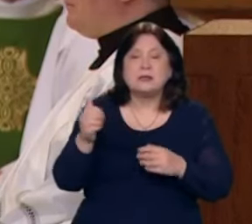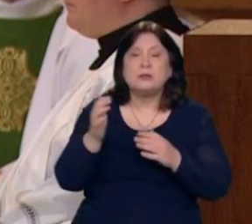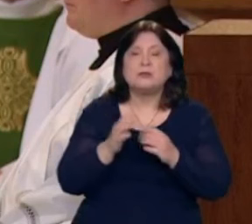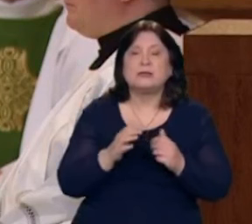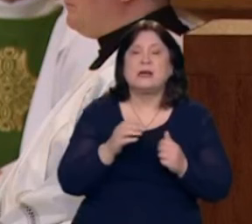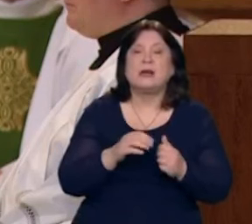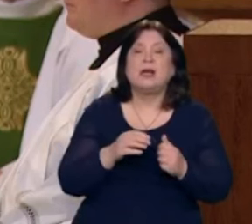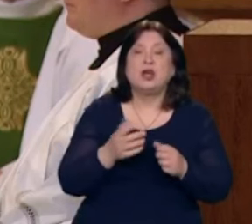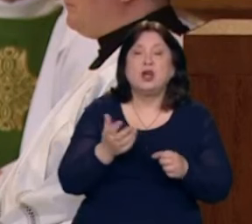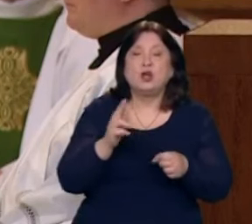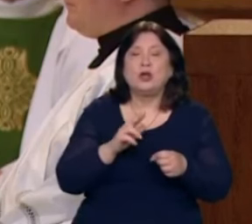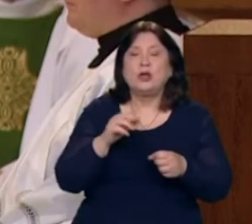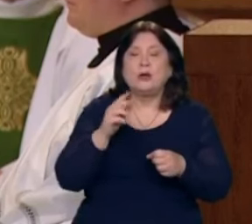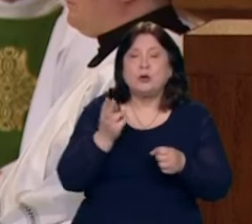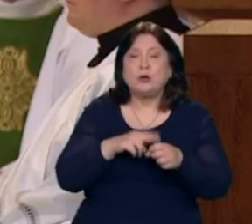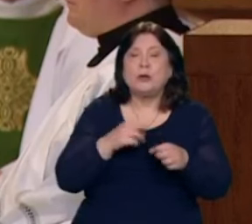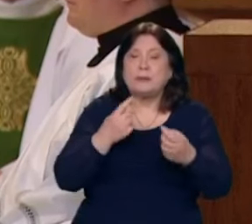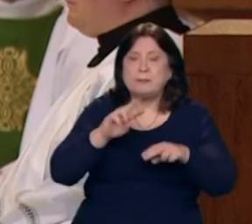papież